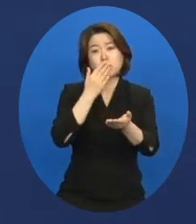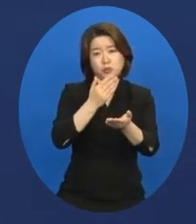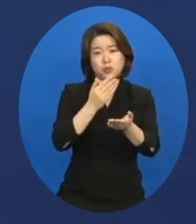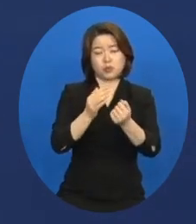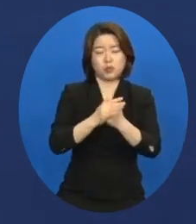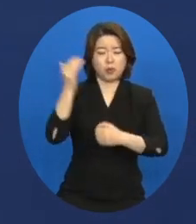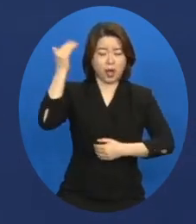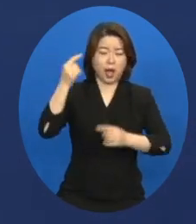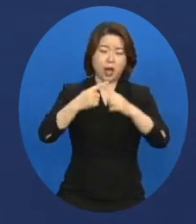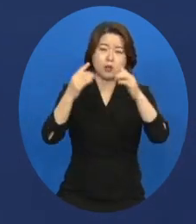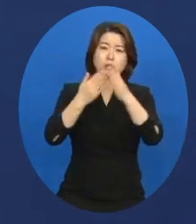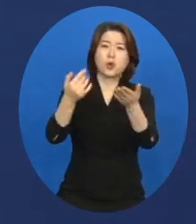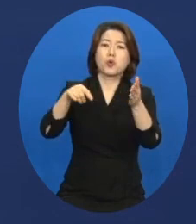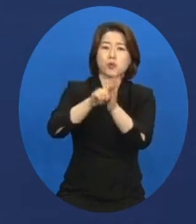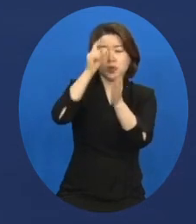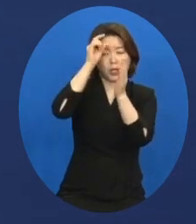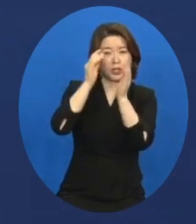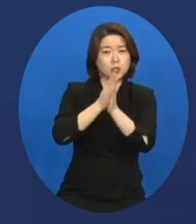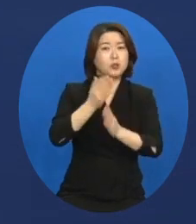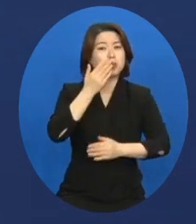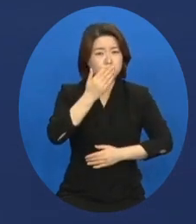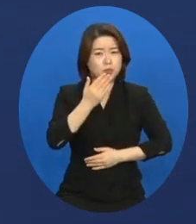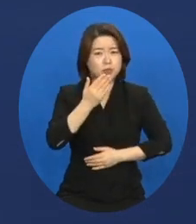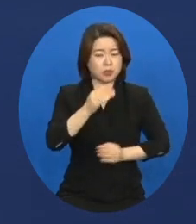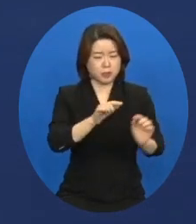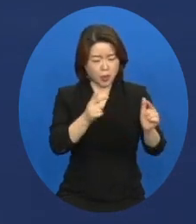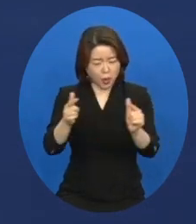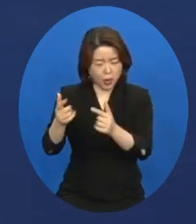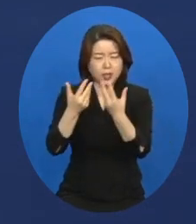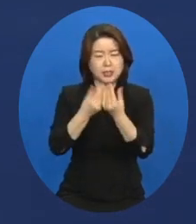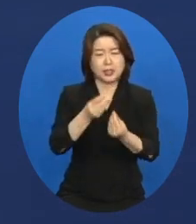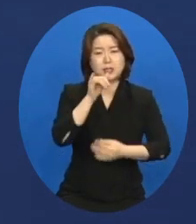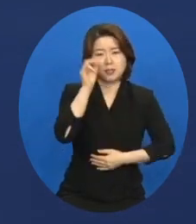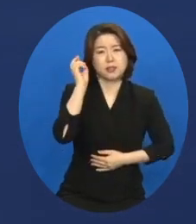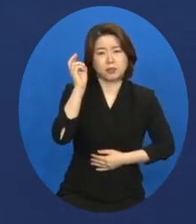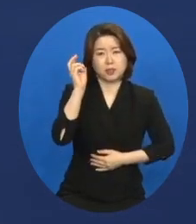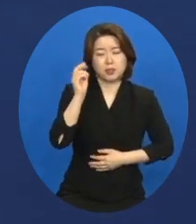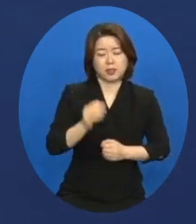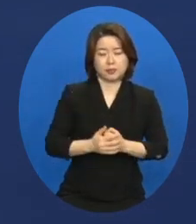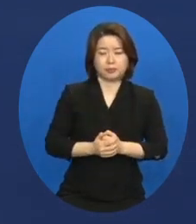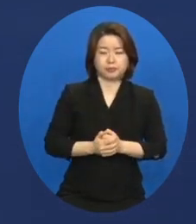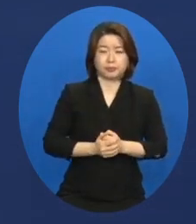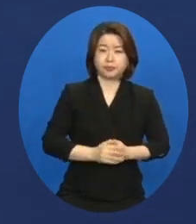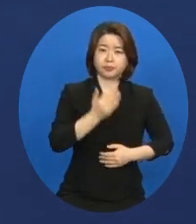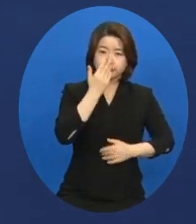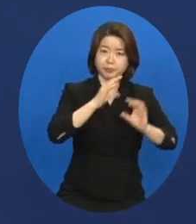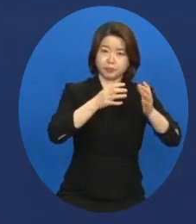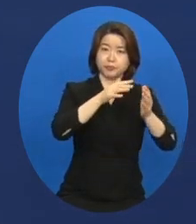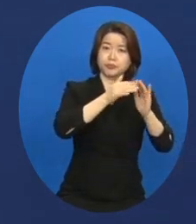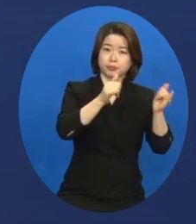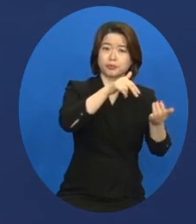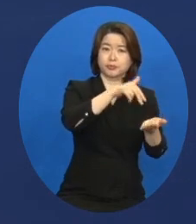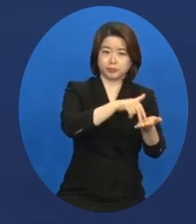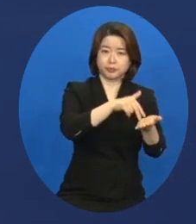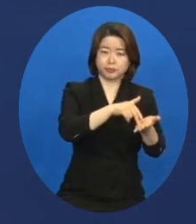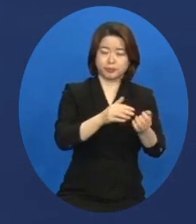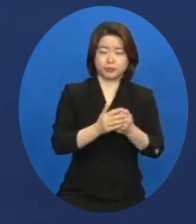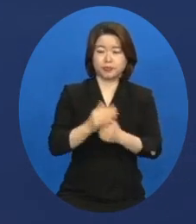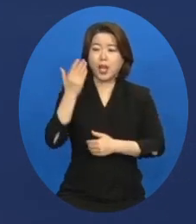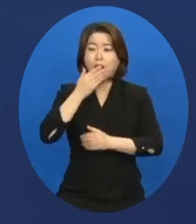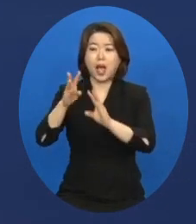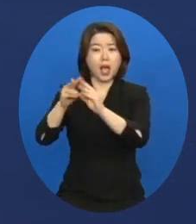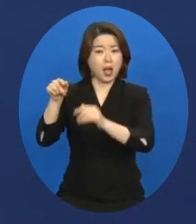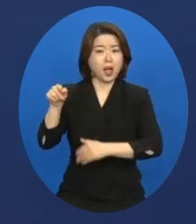한국 교회를 위한 기도일 수도 있을 겁니다. 이스라엘 백성들에게 있어서 가나안